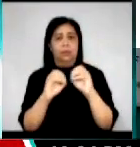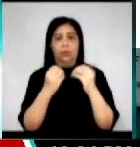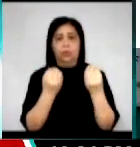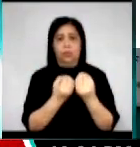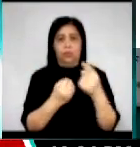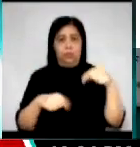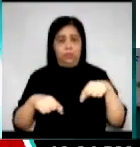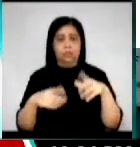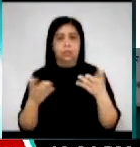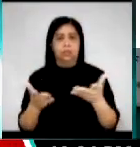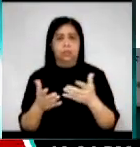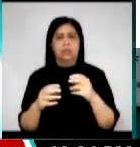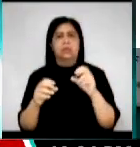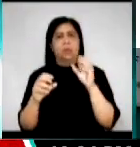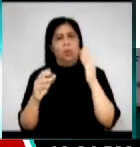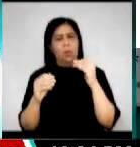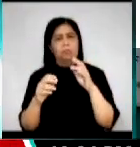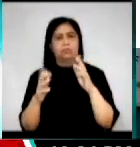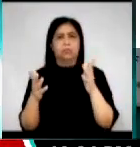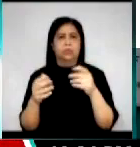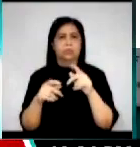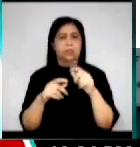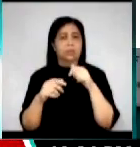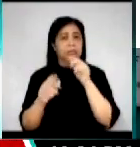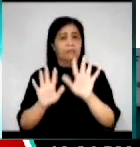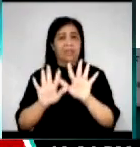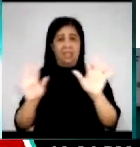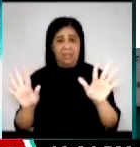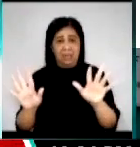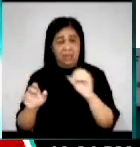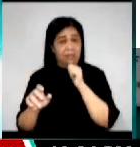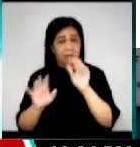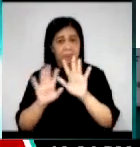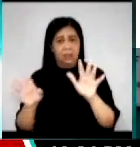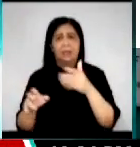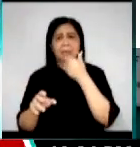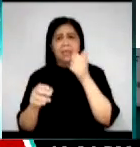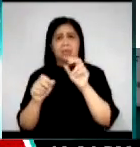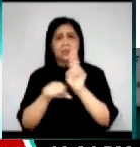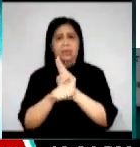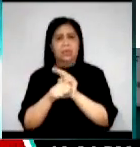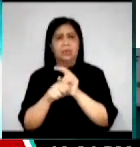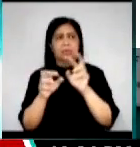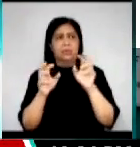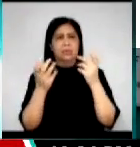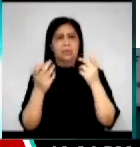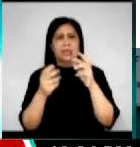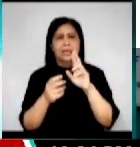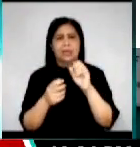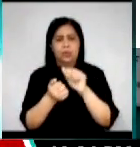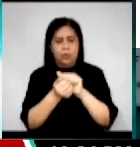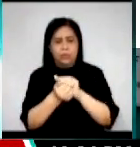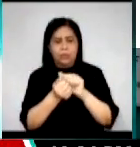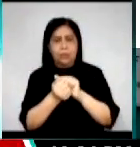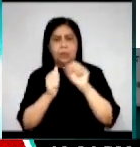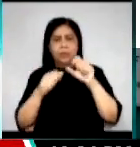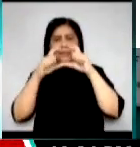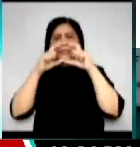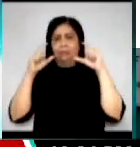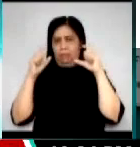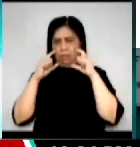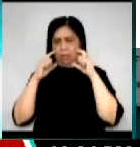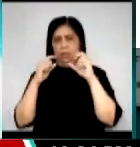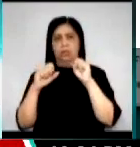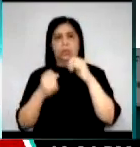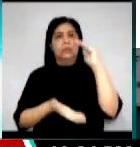for non-frontliner persons to use reusable or washable face mask para ma-lessen